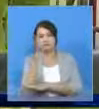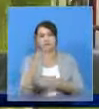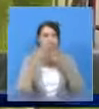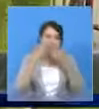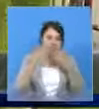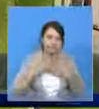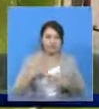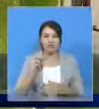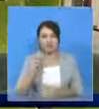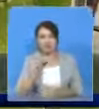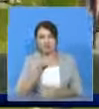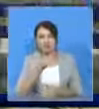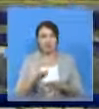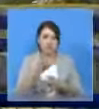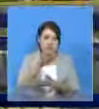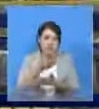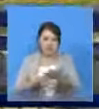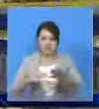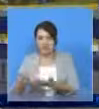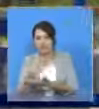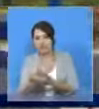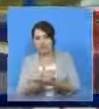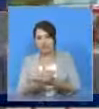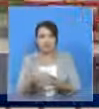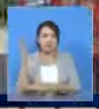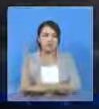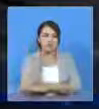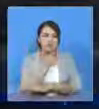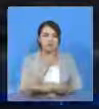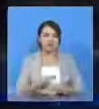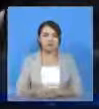сүйетін Ізімғалидің ізімен деп жиналғандар да тал екті.